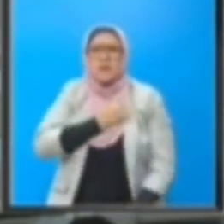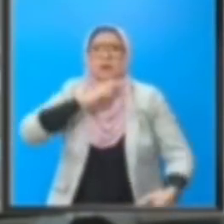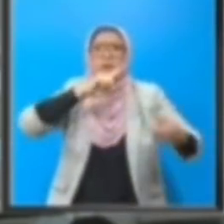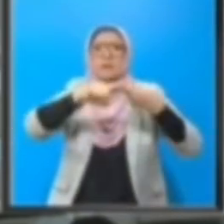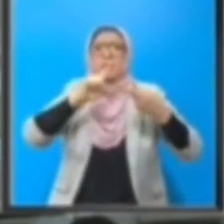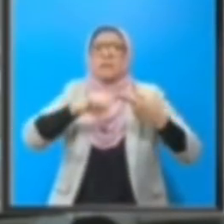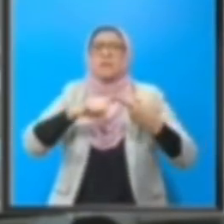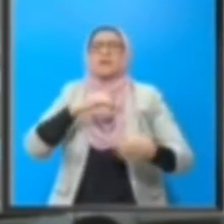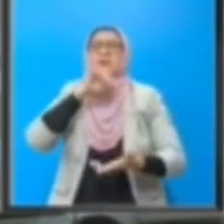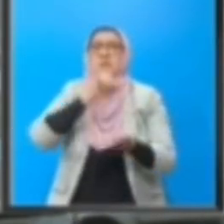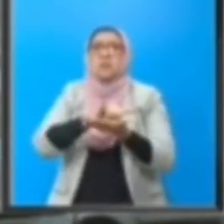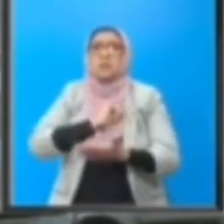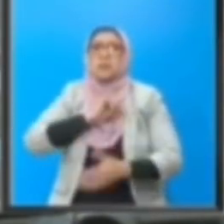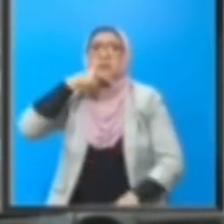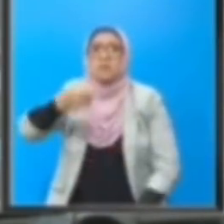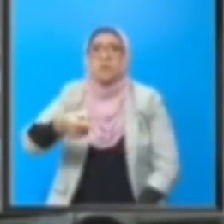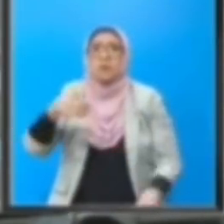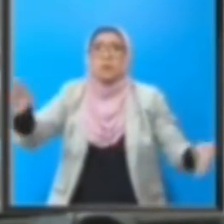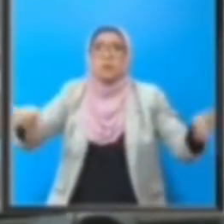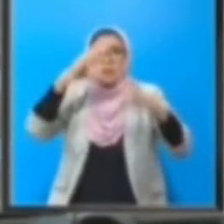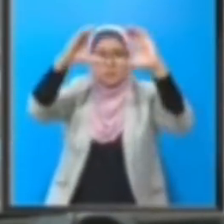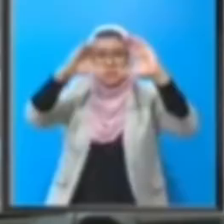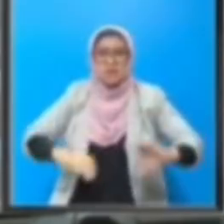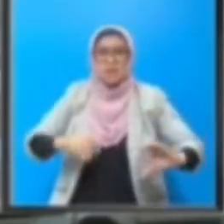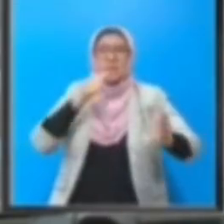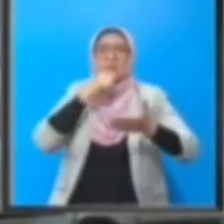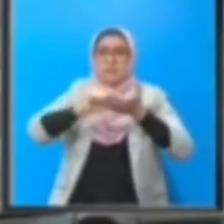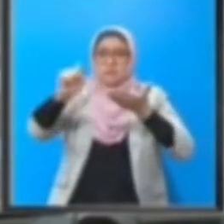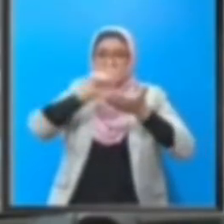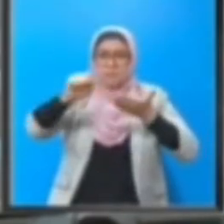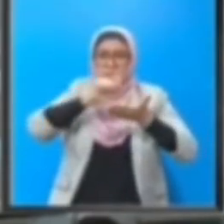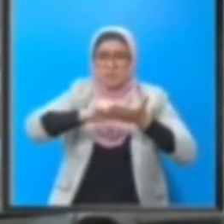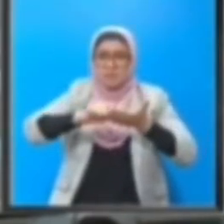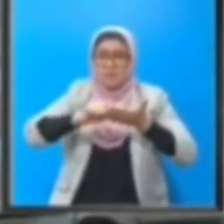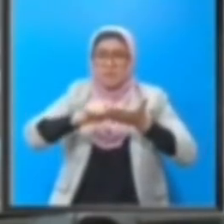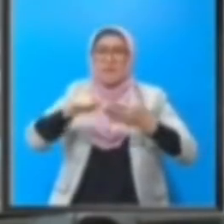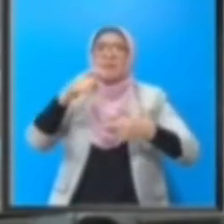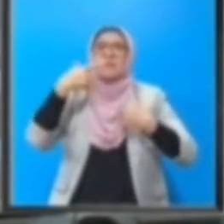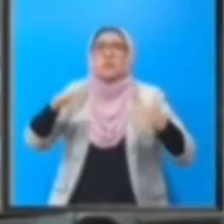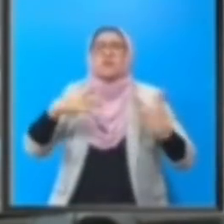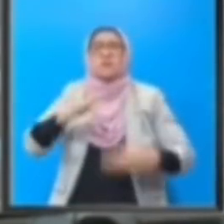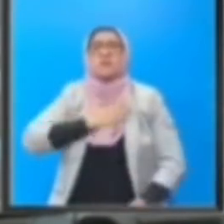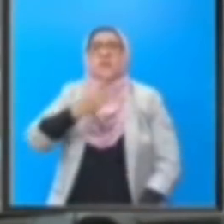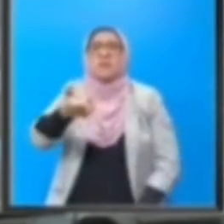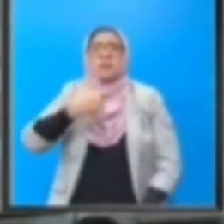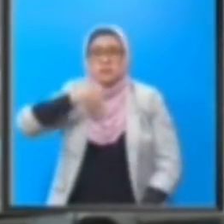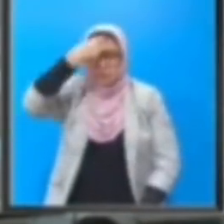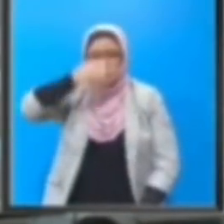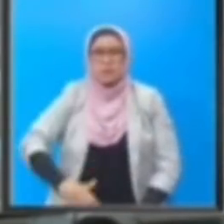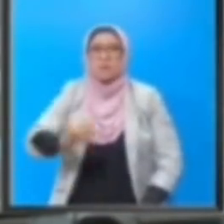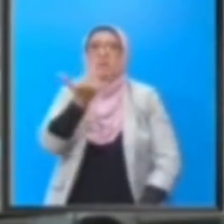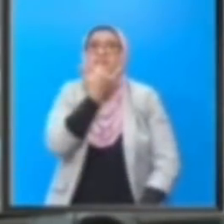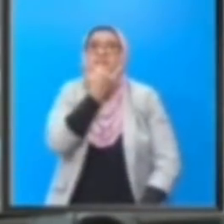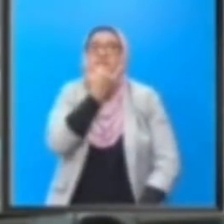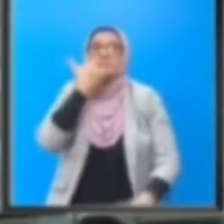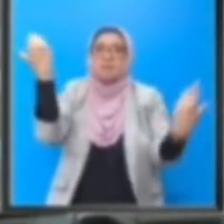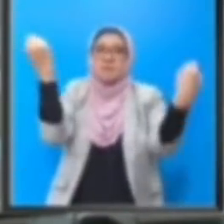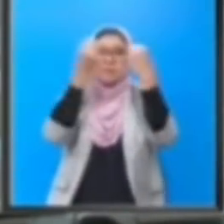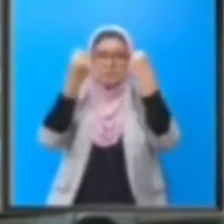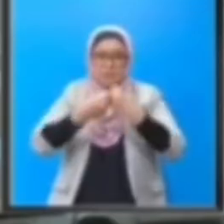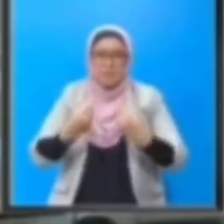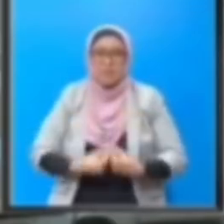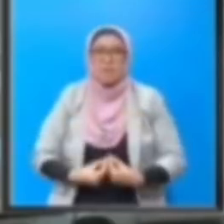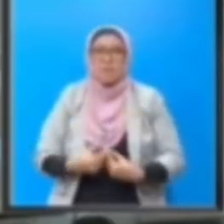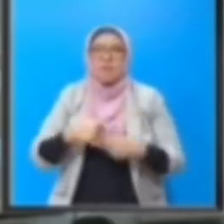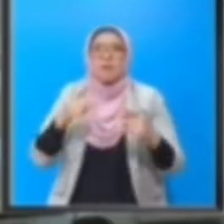Kenapa? Itu saya sebut. Buat secara bertulis. Itu saja dia dah mengaku. Saya boleh. Dia dah mengaku dia menipu. Baik. Dalam kira. Dia